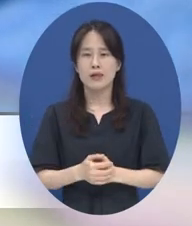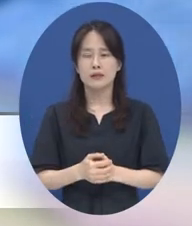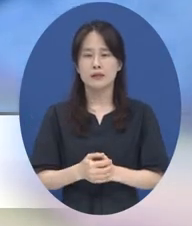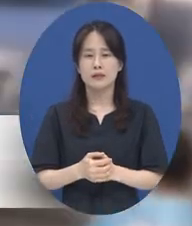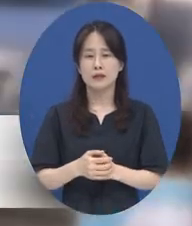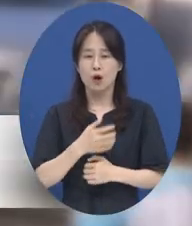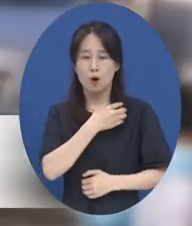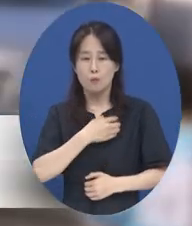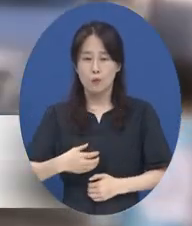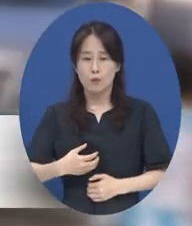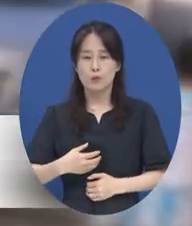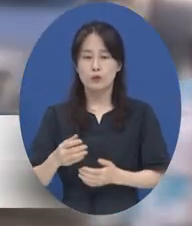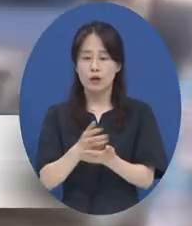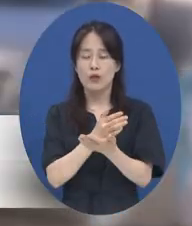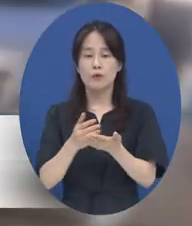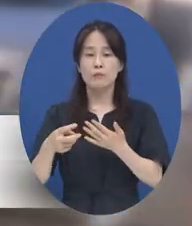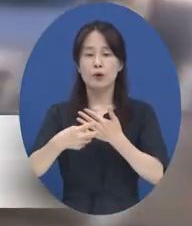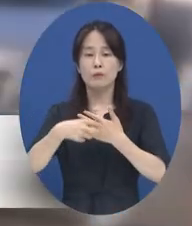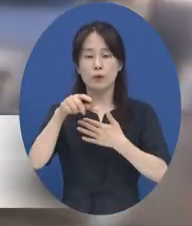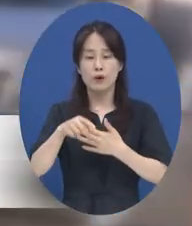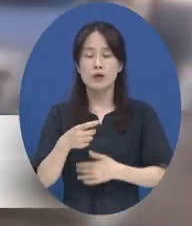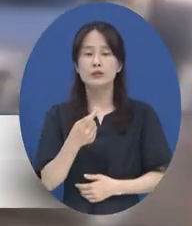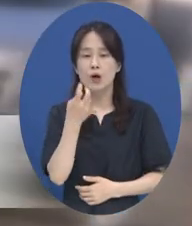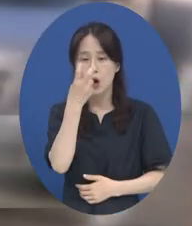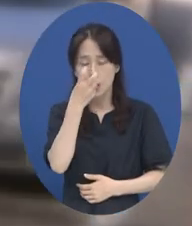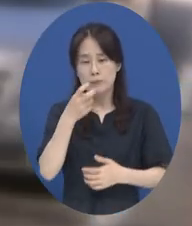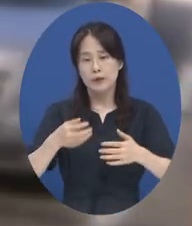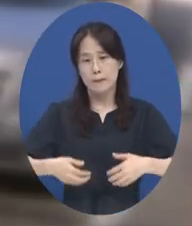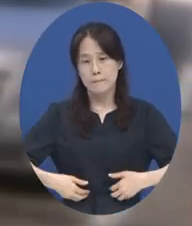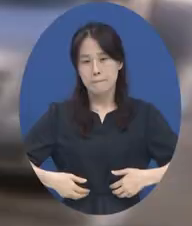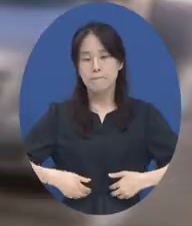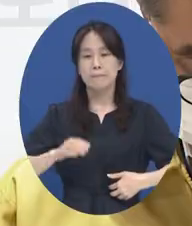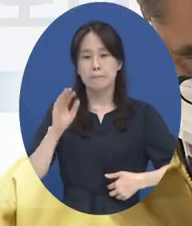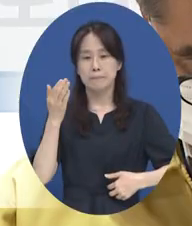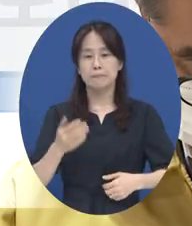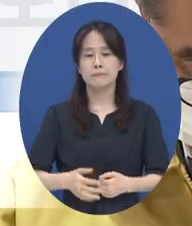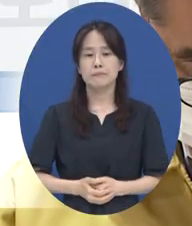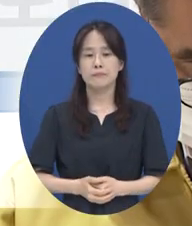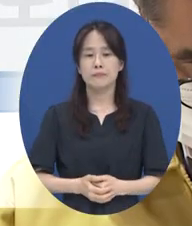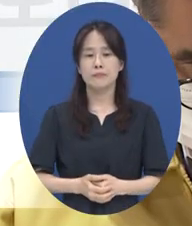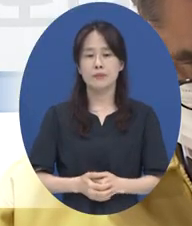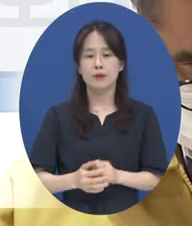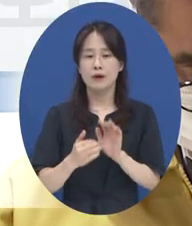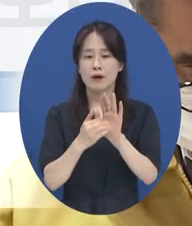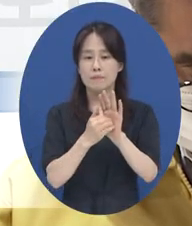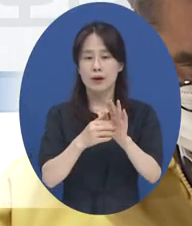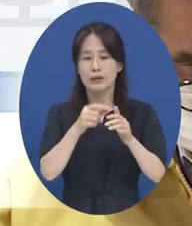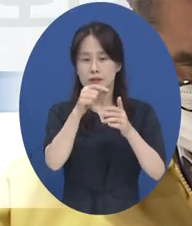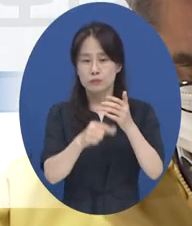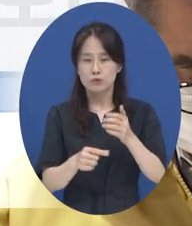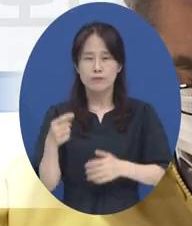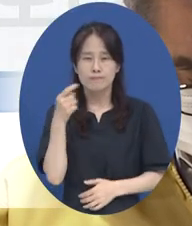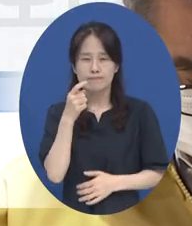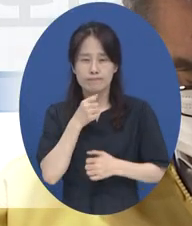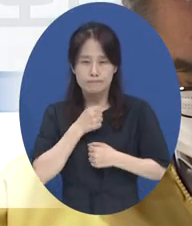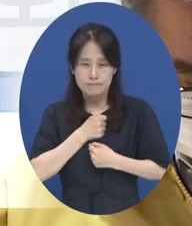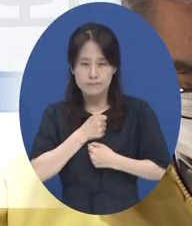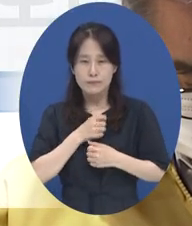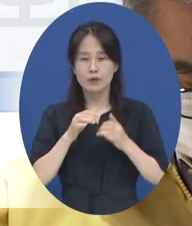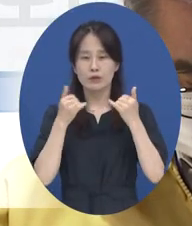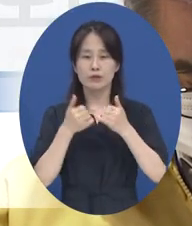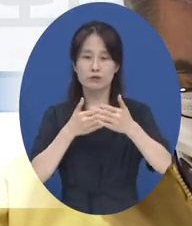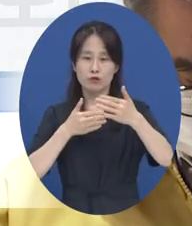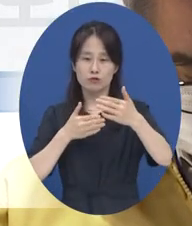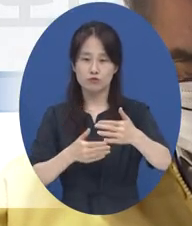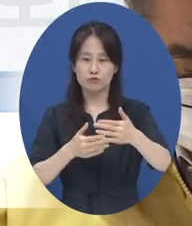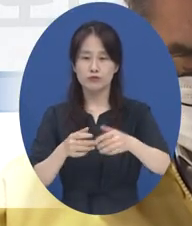내 보건소나 선별진료소에서 검사를 받아야 한다는 내용입니다. 방역수칙을 철저히 준수하고